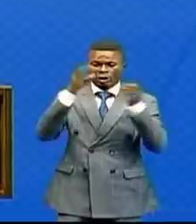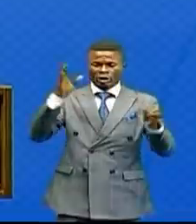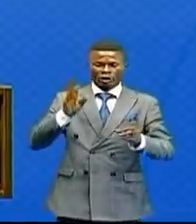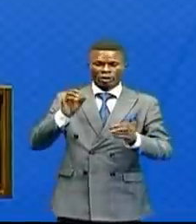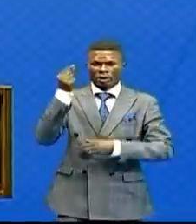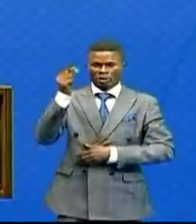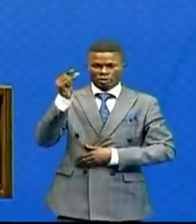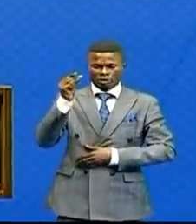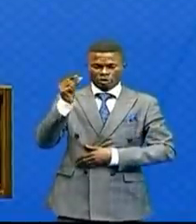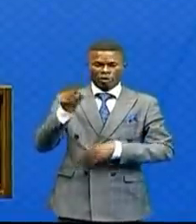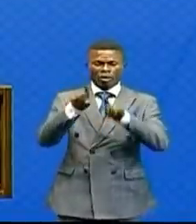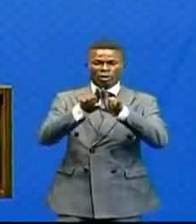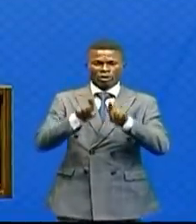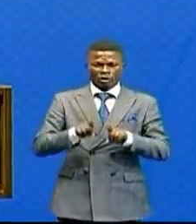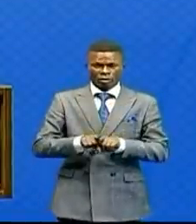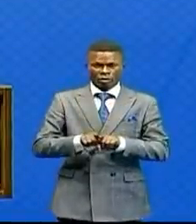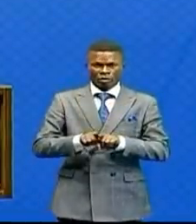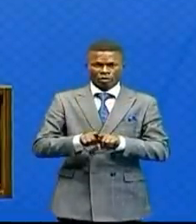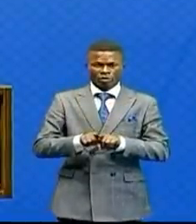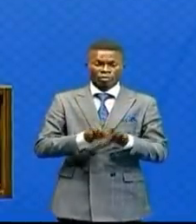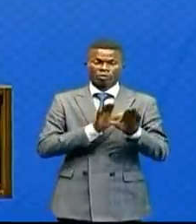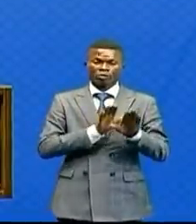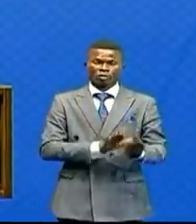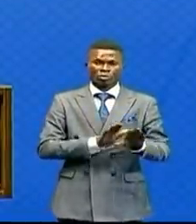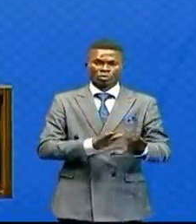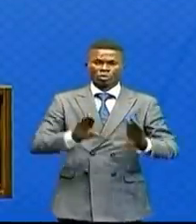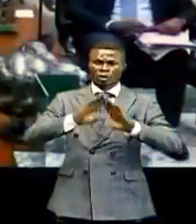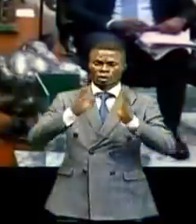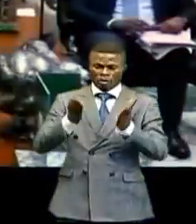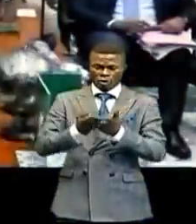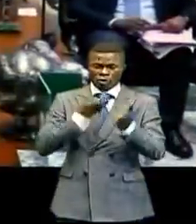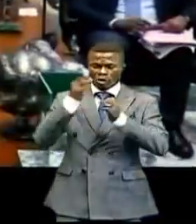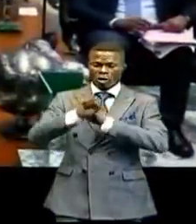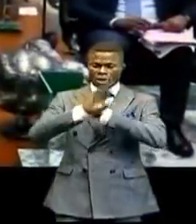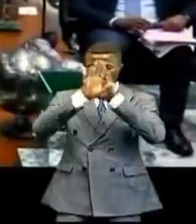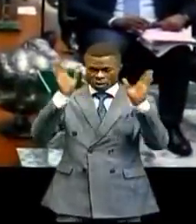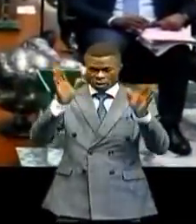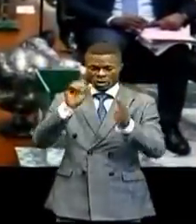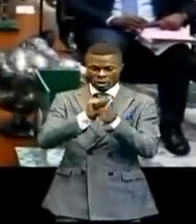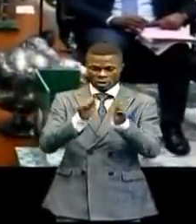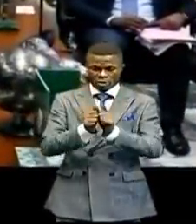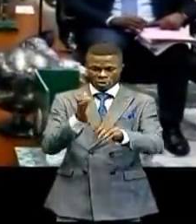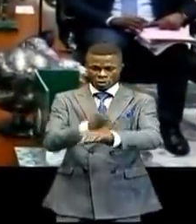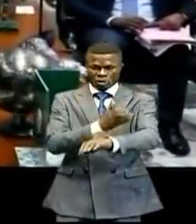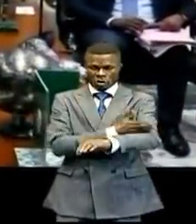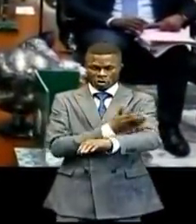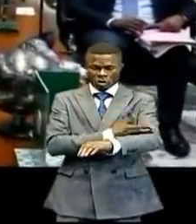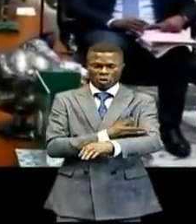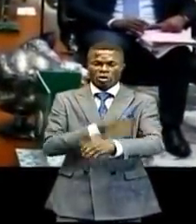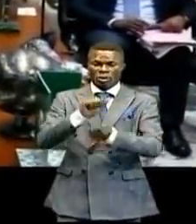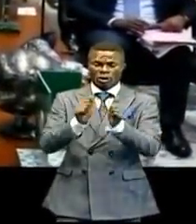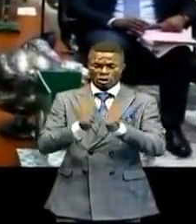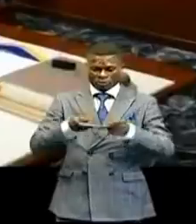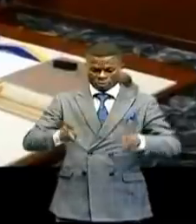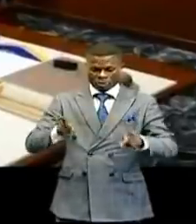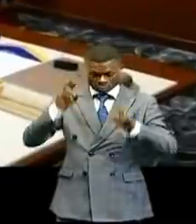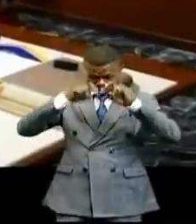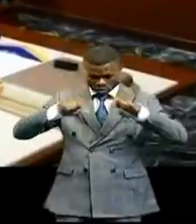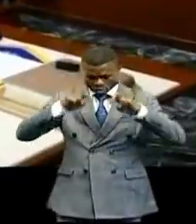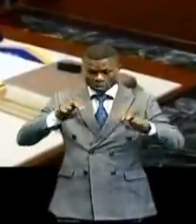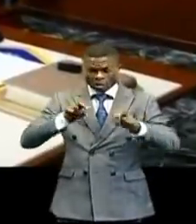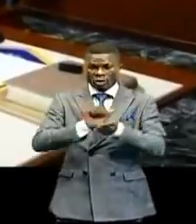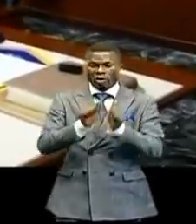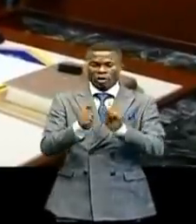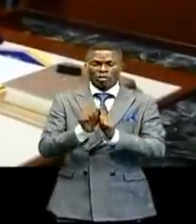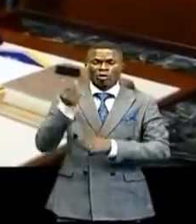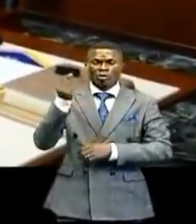minières. Ainsi, en attendant que toute la lumière soit faite sur le processus des déchéances de permis de recherche concernés